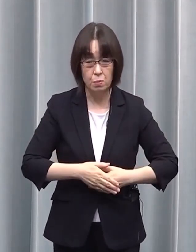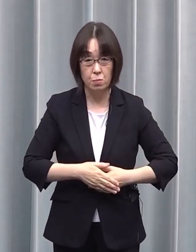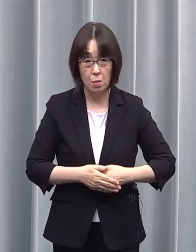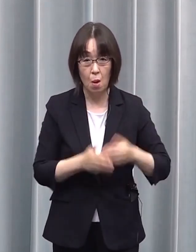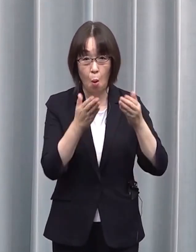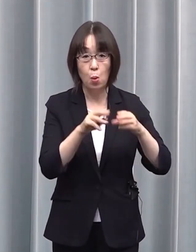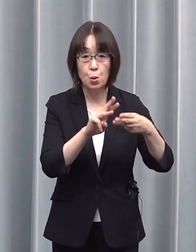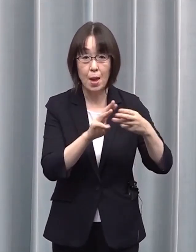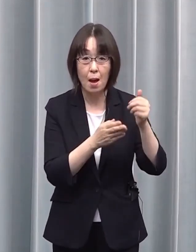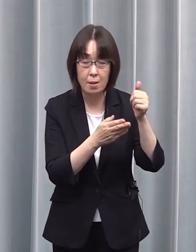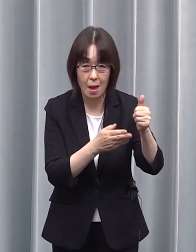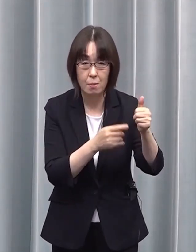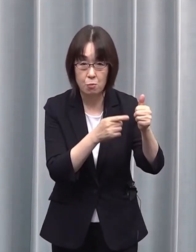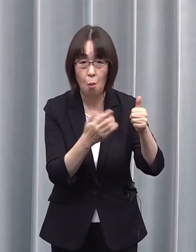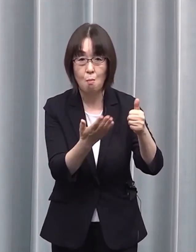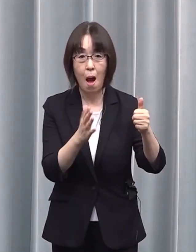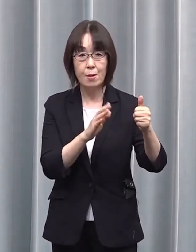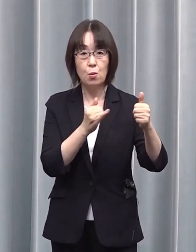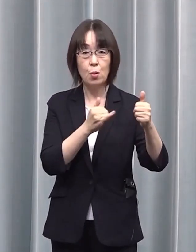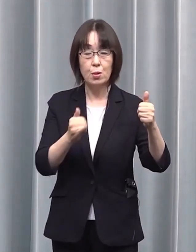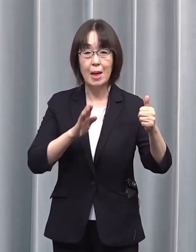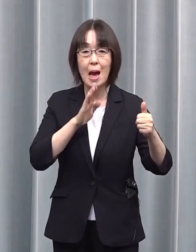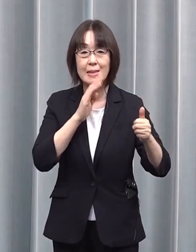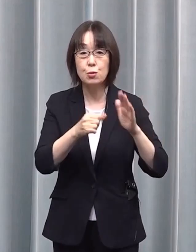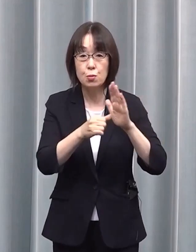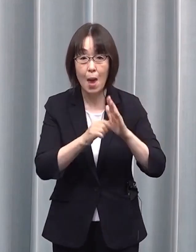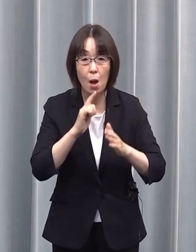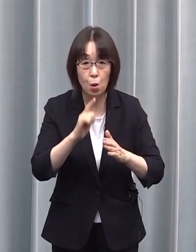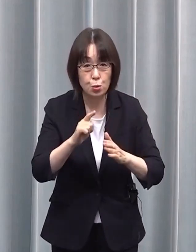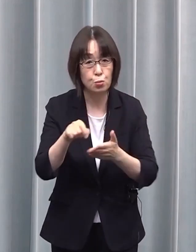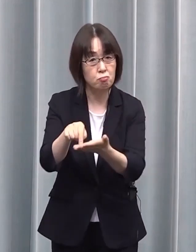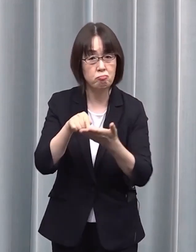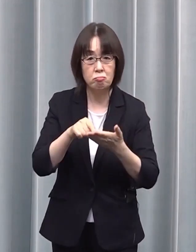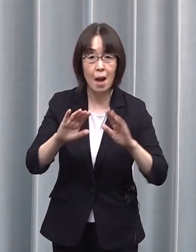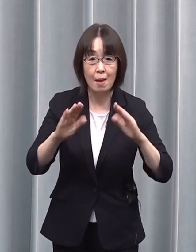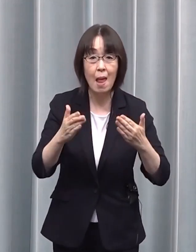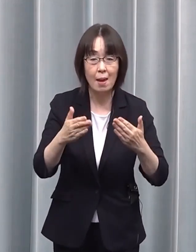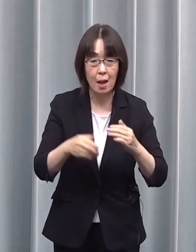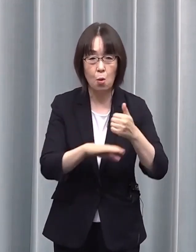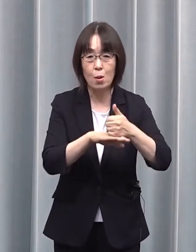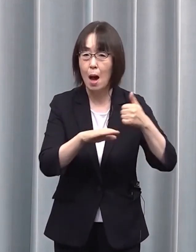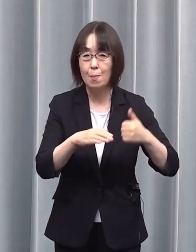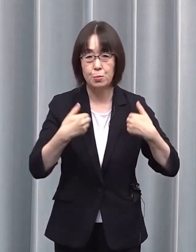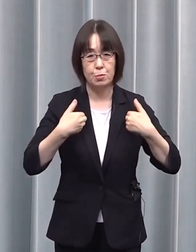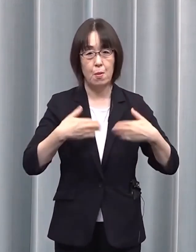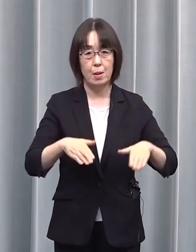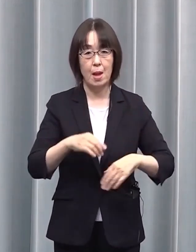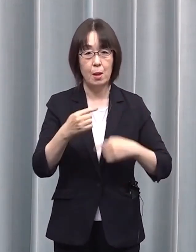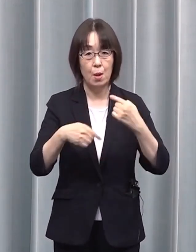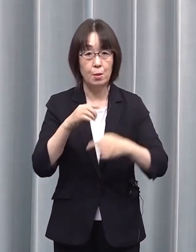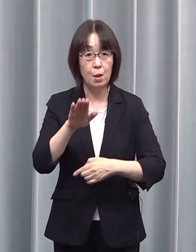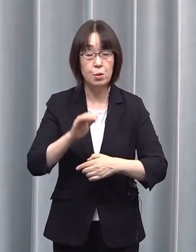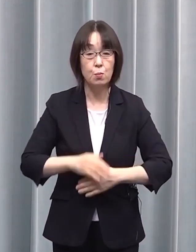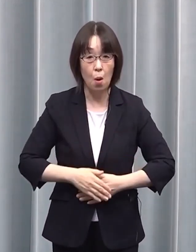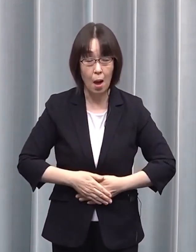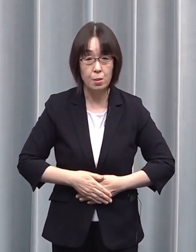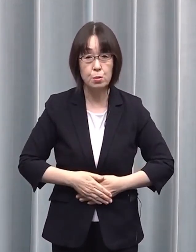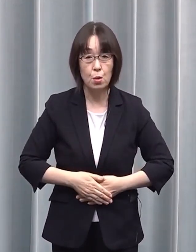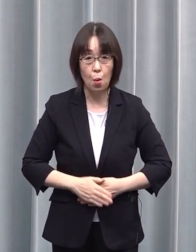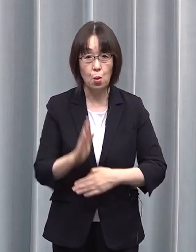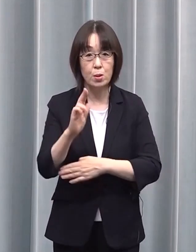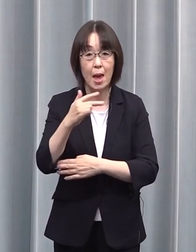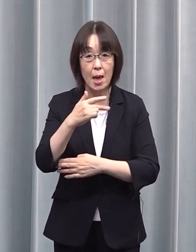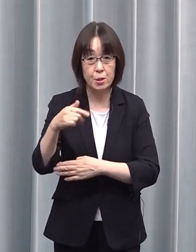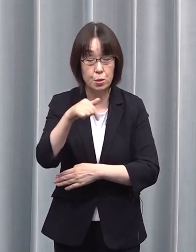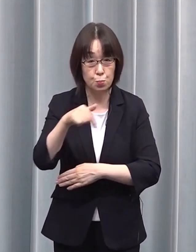は、実名で告発記者会見がない限りは辞める必要がないんじゃないかという声も聞かれました。まあ、未だにこのいわゆる政治部記者の女